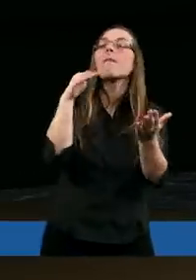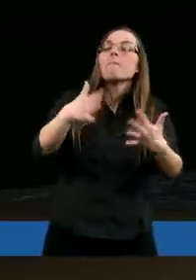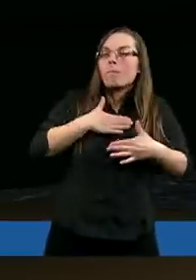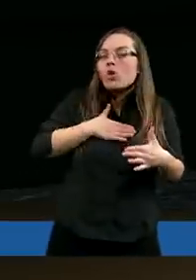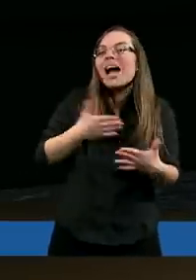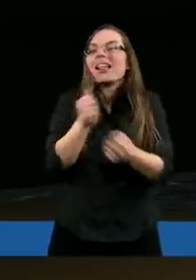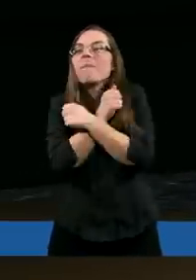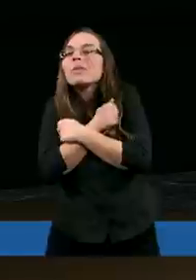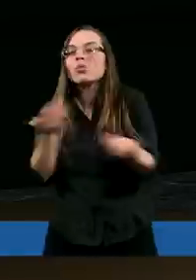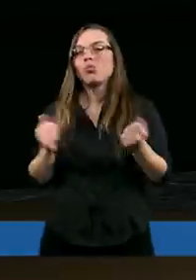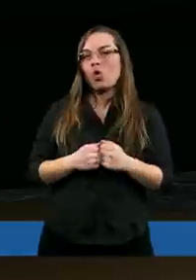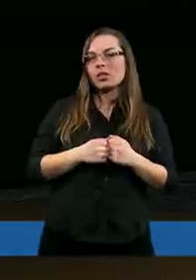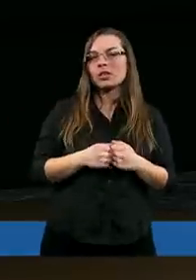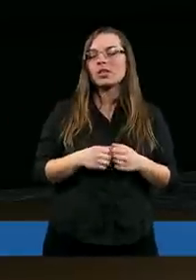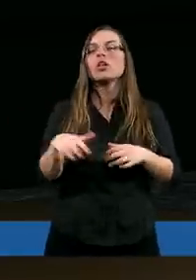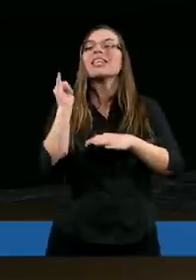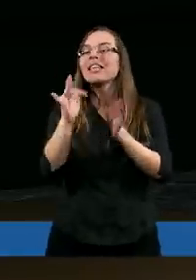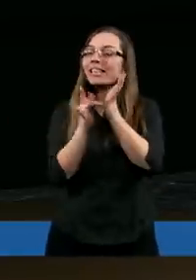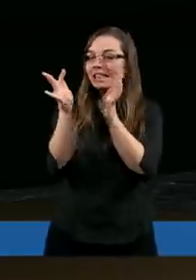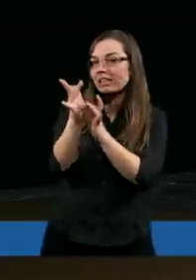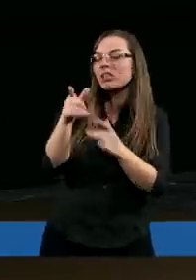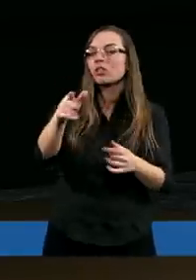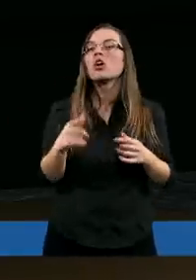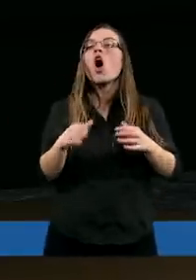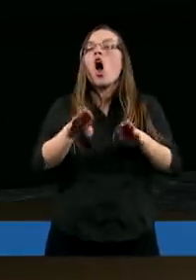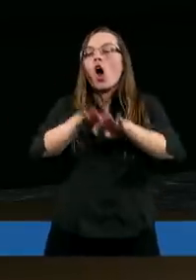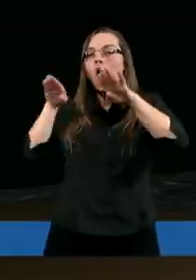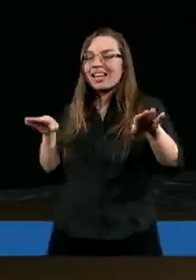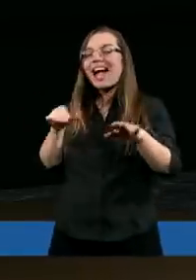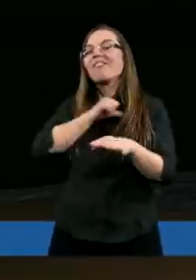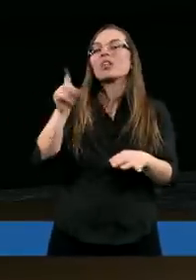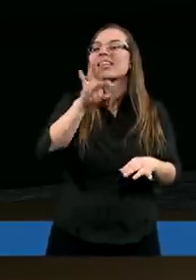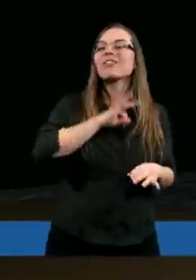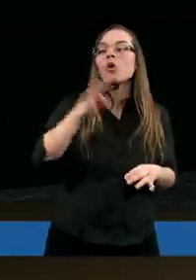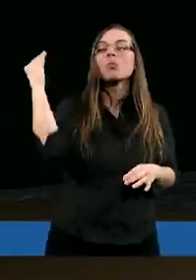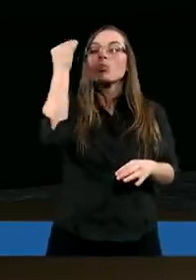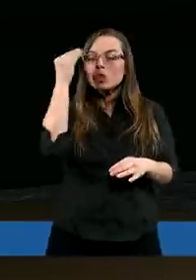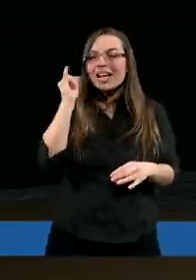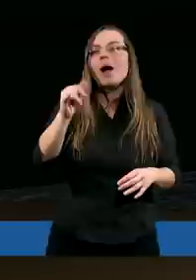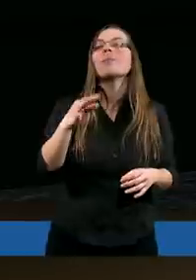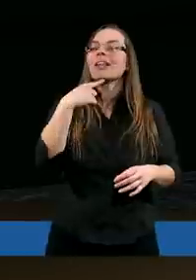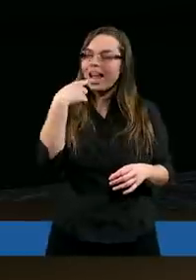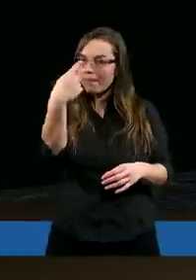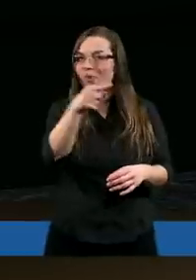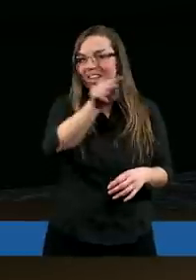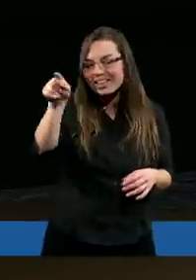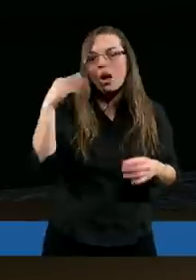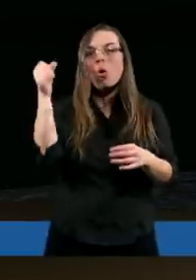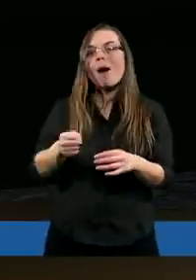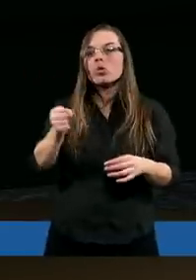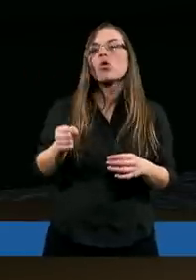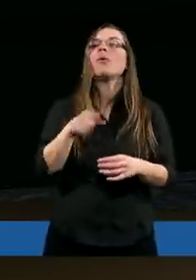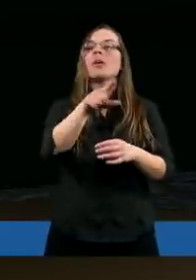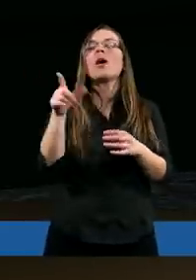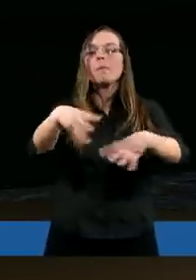moc. Gdy Chrystus rozstawał się ze swoimi uczniami, to powiedział im: